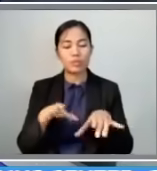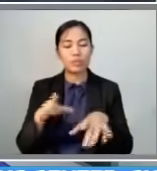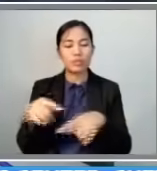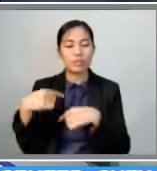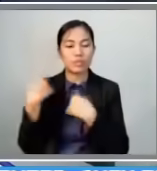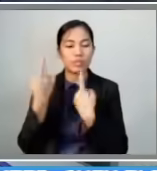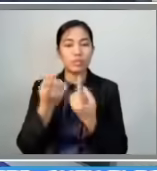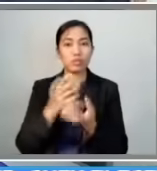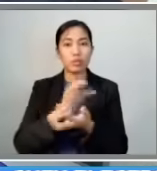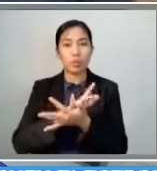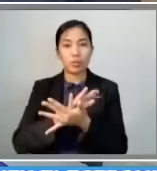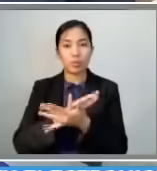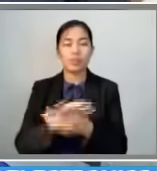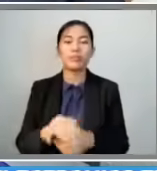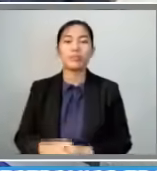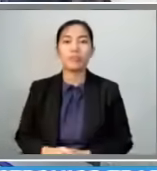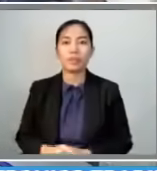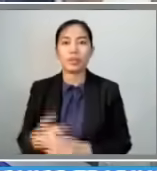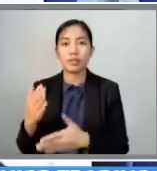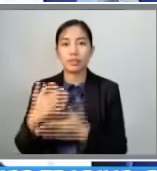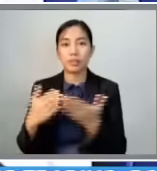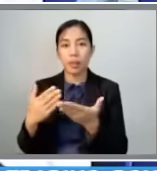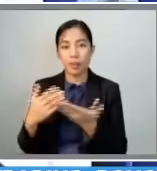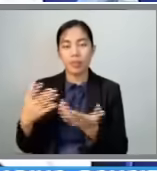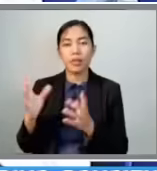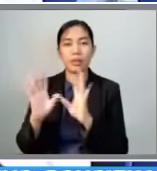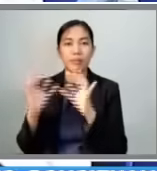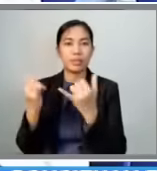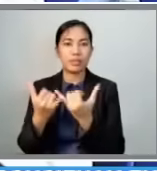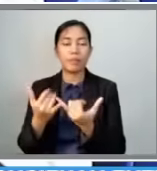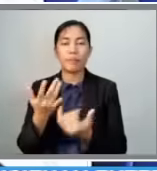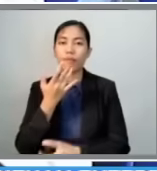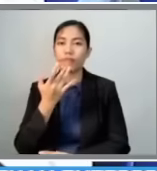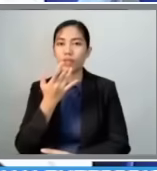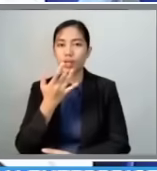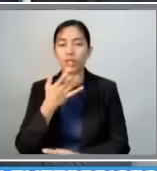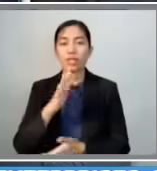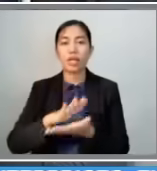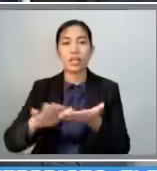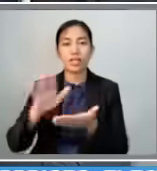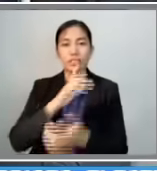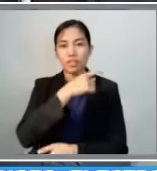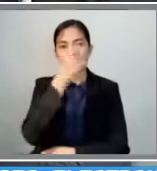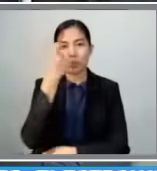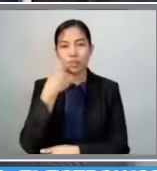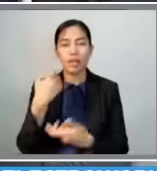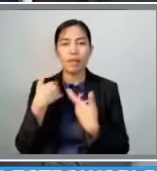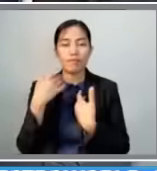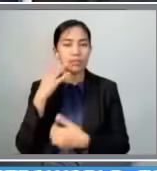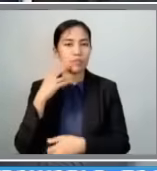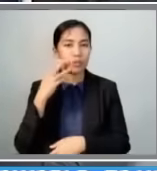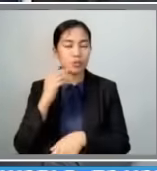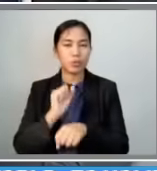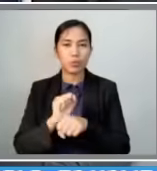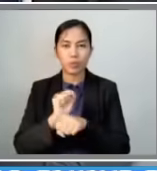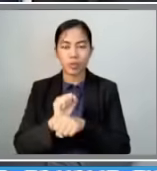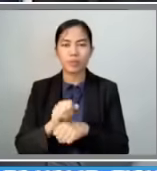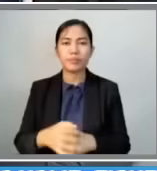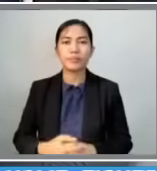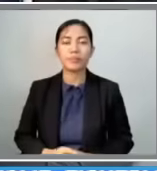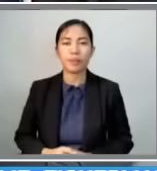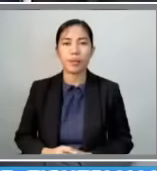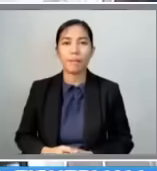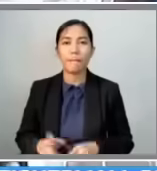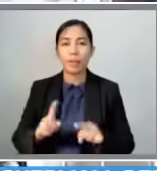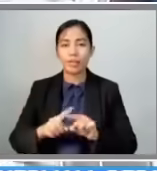Gate niya rin ng mga ibang employer na mas gusto ang mga college graduate at may karanasan sa trabaho. Gayunman, huwag daw mawala ng pag-asa ang mga